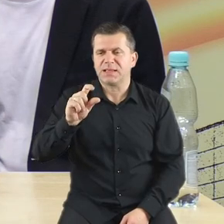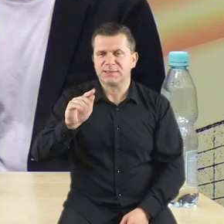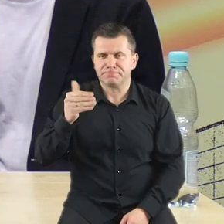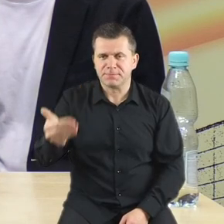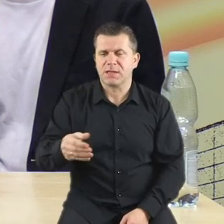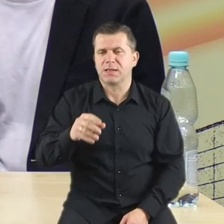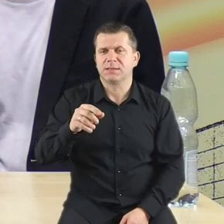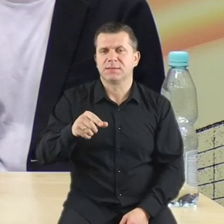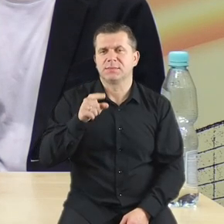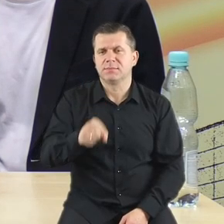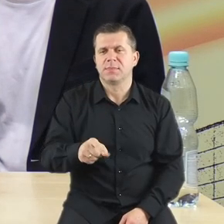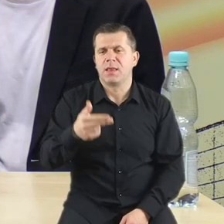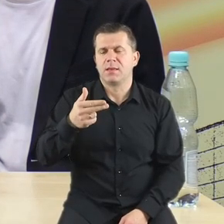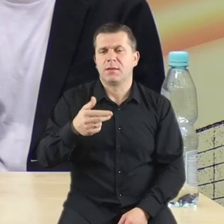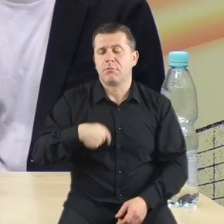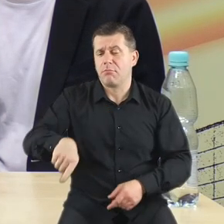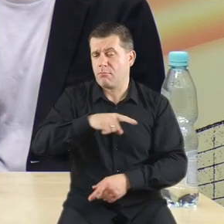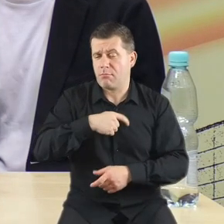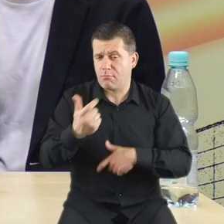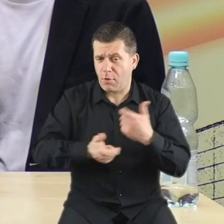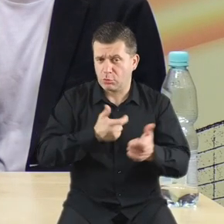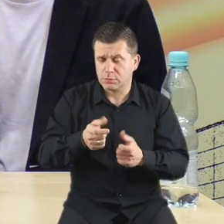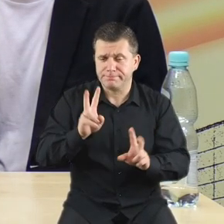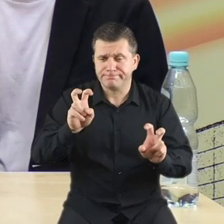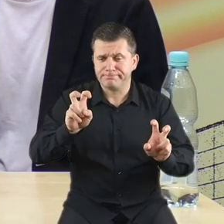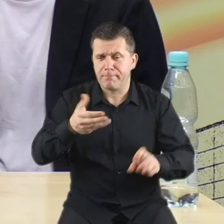i zresztą posługujemy się taką miarą, tak jak pan przed chwilą,